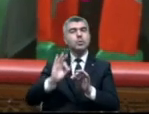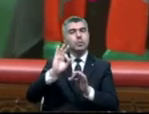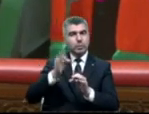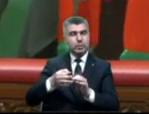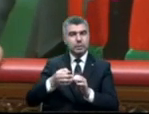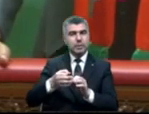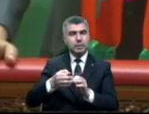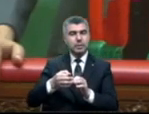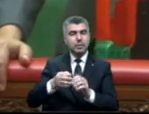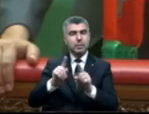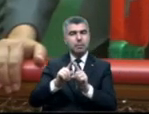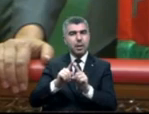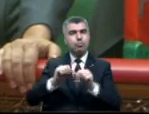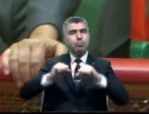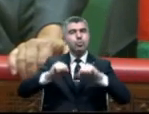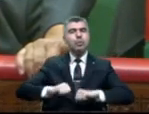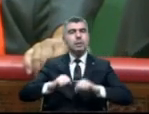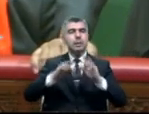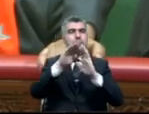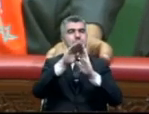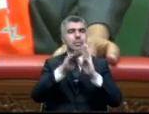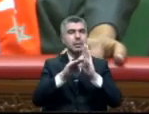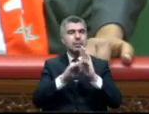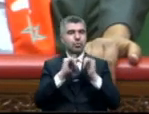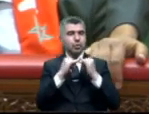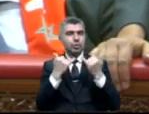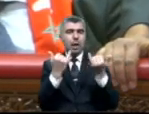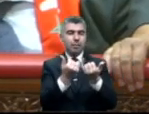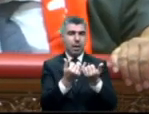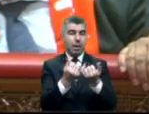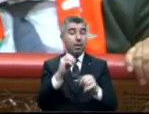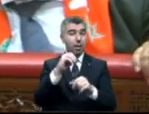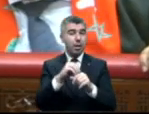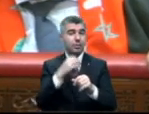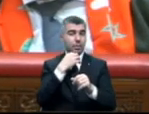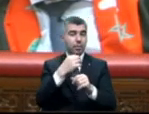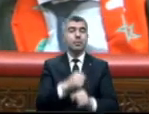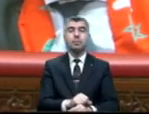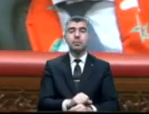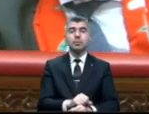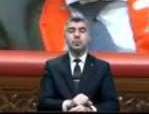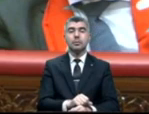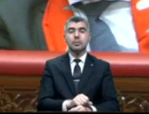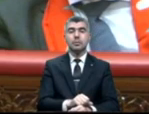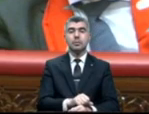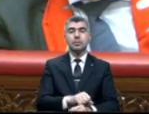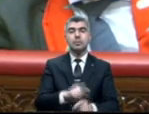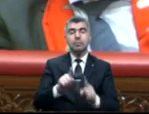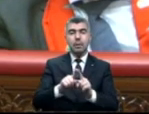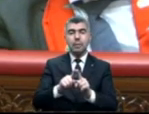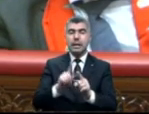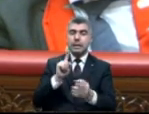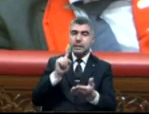هذا المجلس الإداري اللي كترأسه غادي ينعقد، ولكن احنا كنطلبوا أيضا أنه هذوك